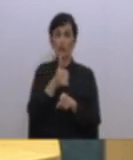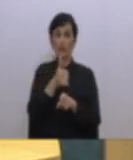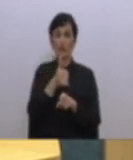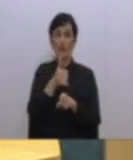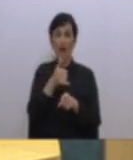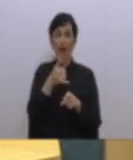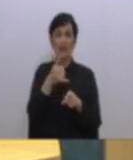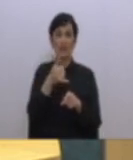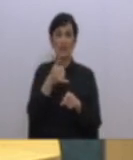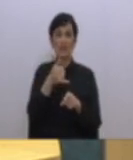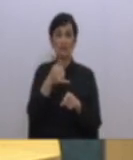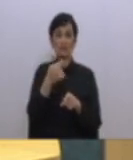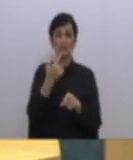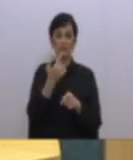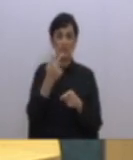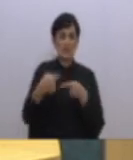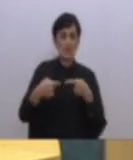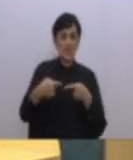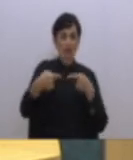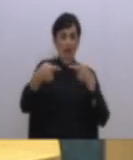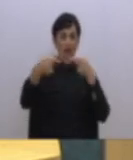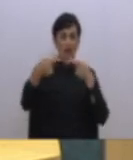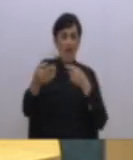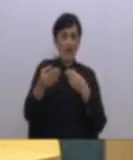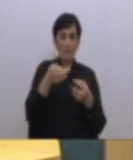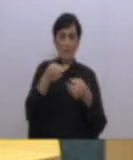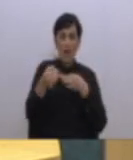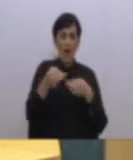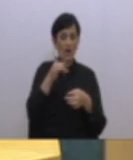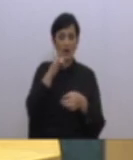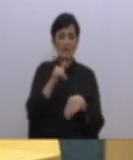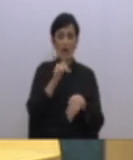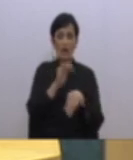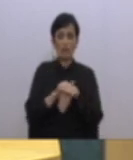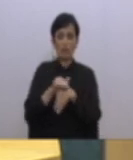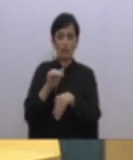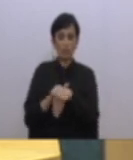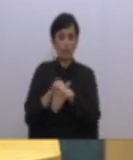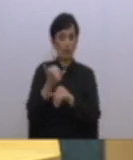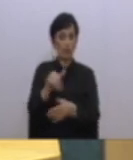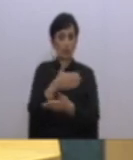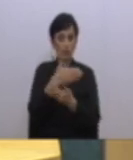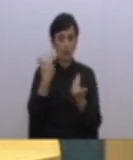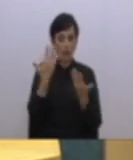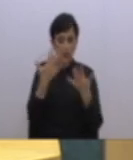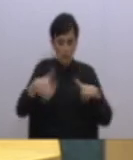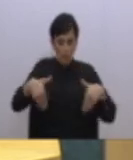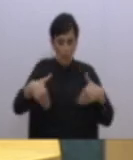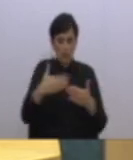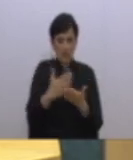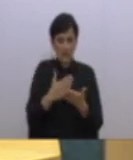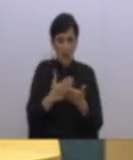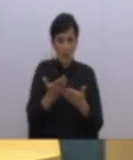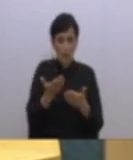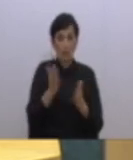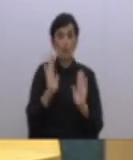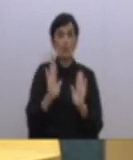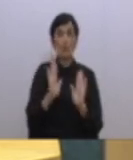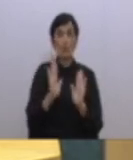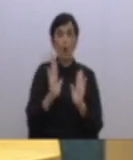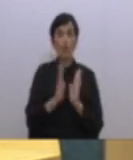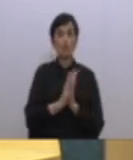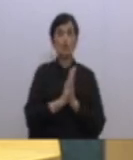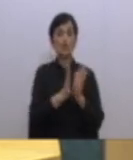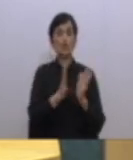შემოდიან დებატებში. არ აქვს არგუმენტები, არ აქვს ფაქტები, ხელმოცარულები არიან. და მხოლოდ გადადიან